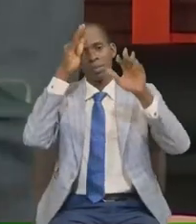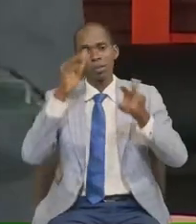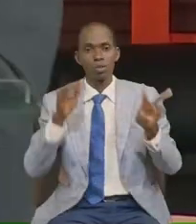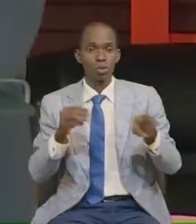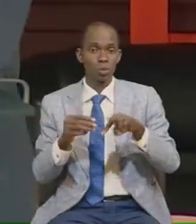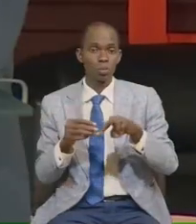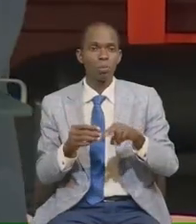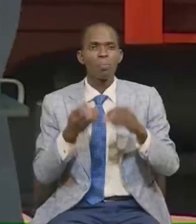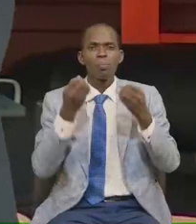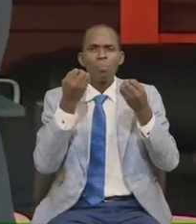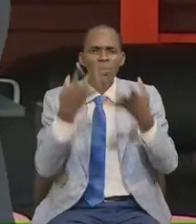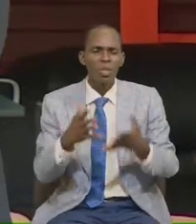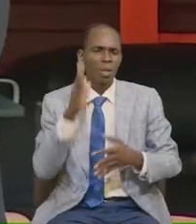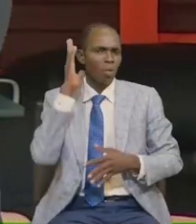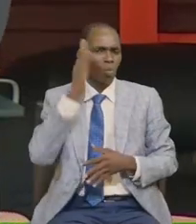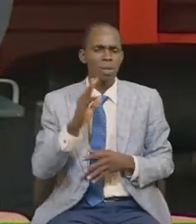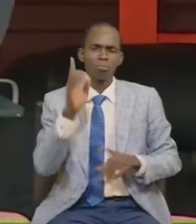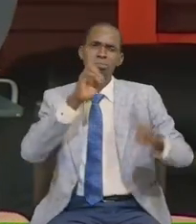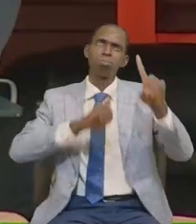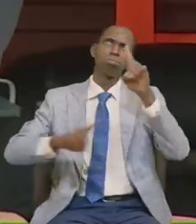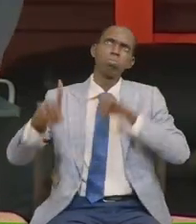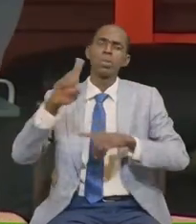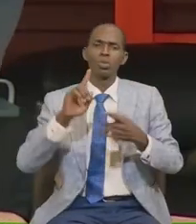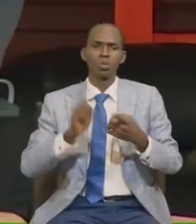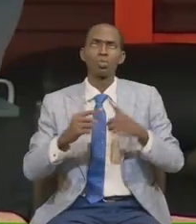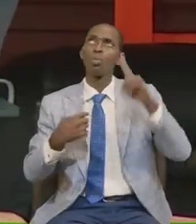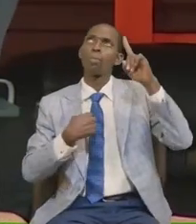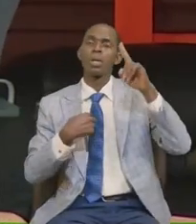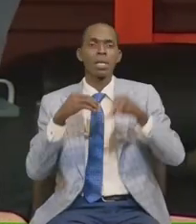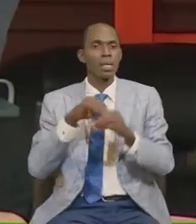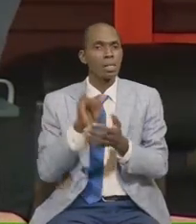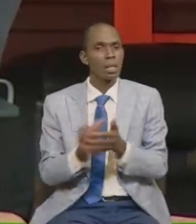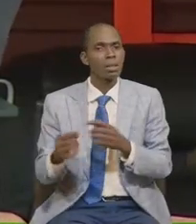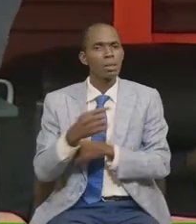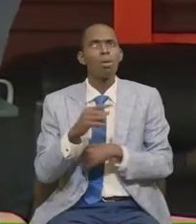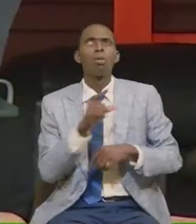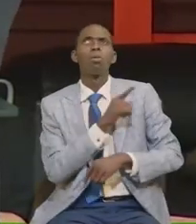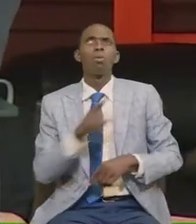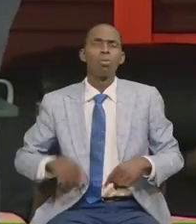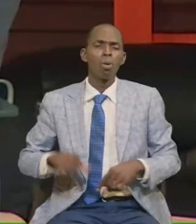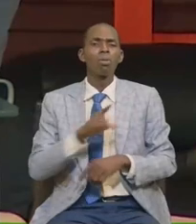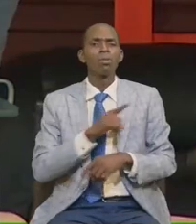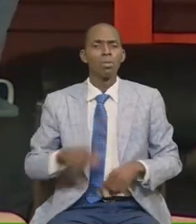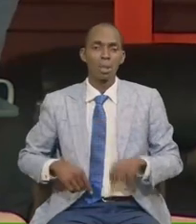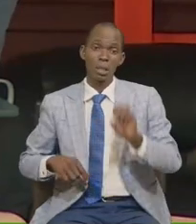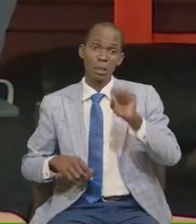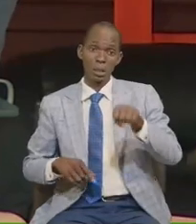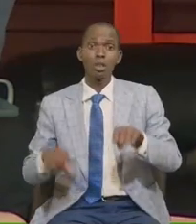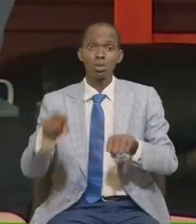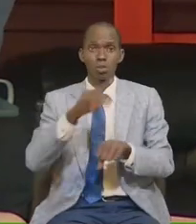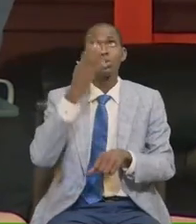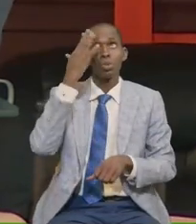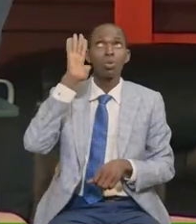en ce jour-là, Seigneur, Seigneur. En réalité, il connaissait son nom. Il connaissait son